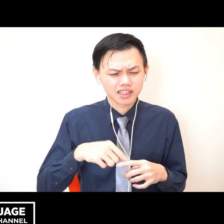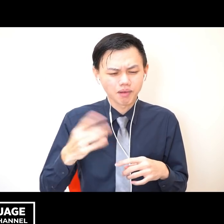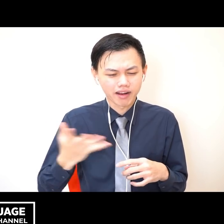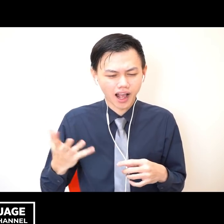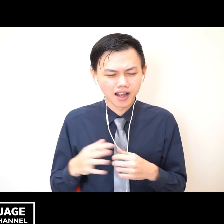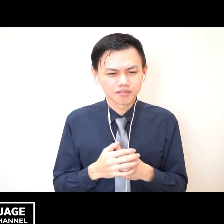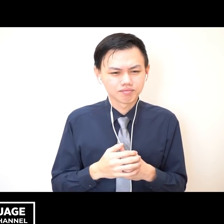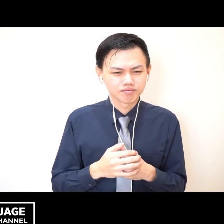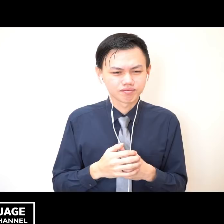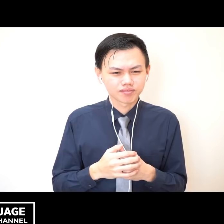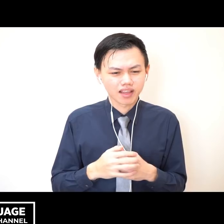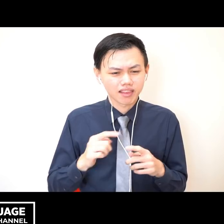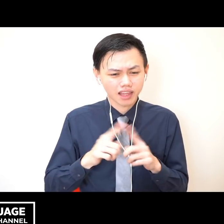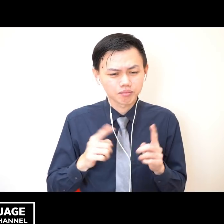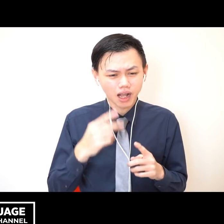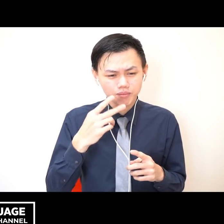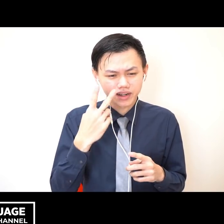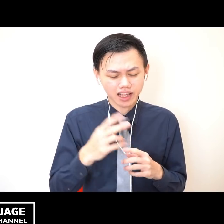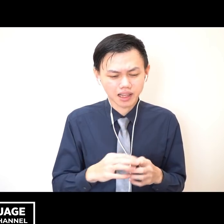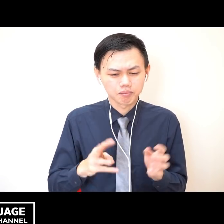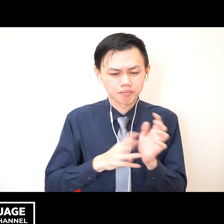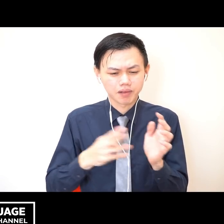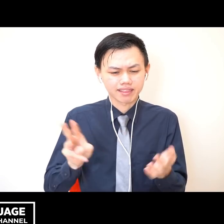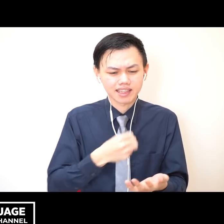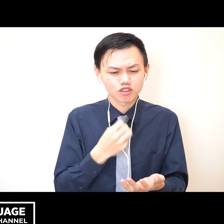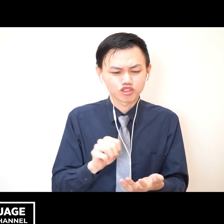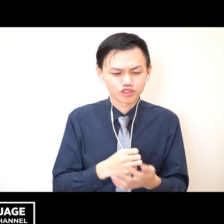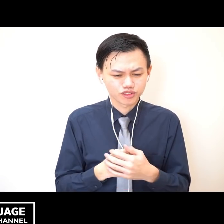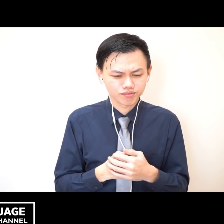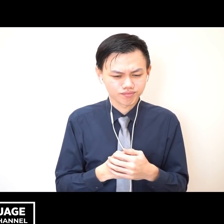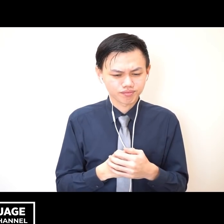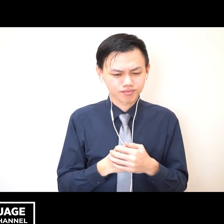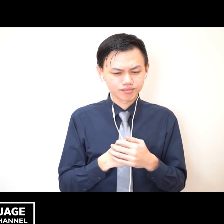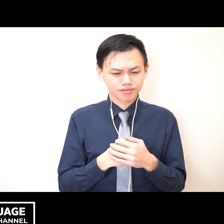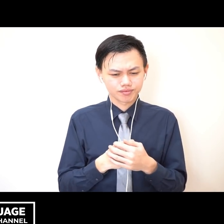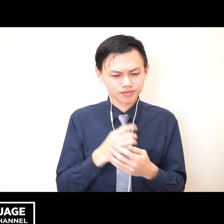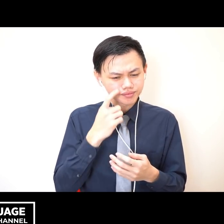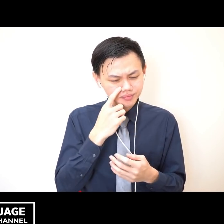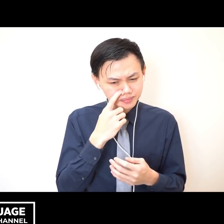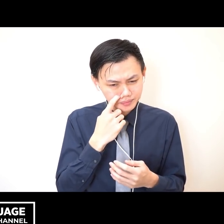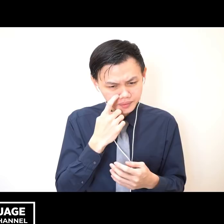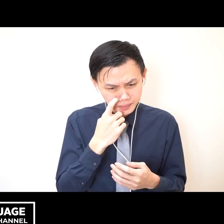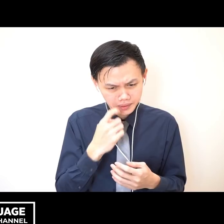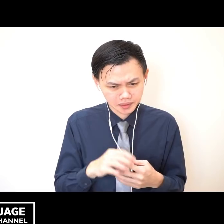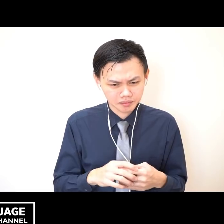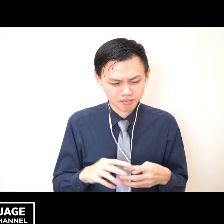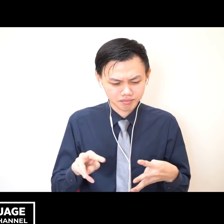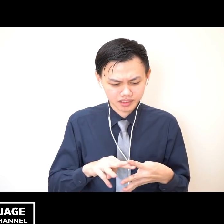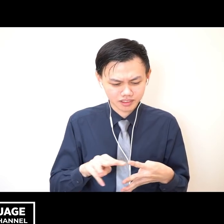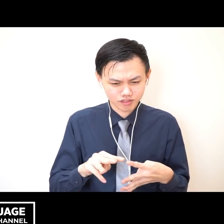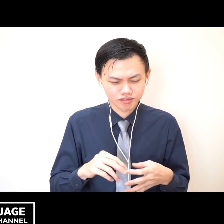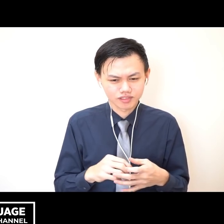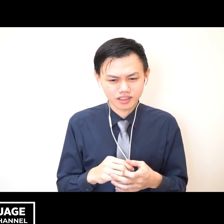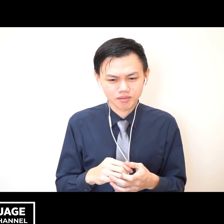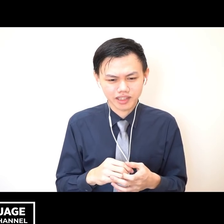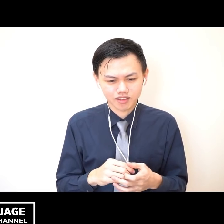Dikatakan begini, tetapi Yesus memanggil kami semua dan berkata, kalian tahu bahwa para pemimpin dan pembesar bangsa-bangsa yang